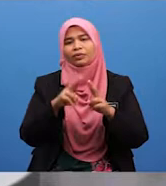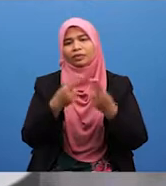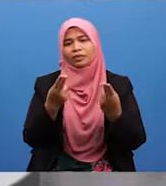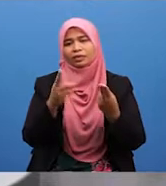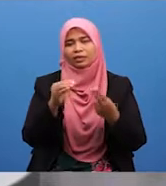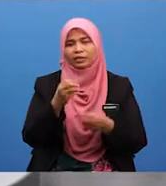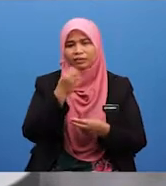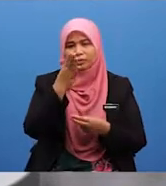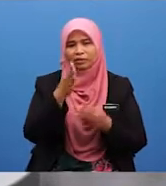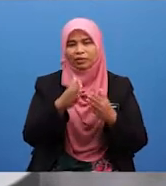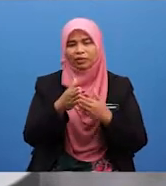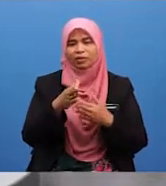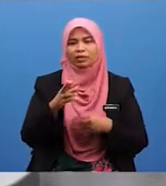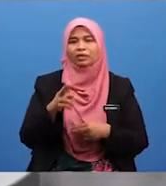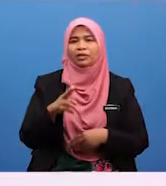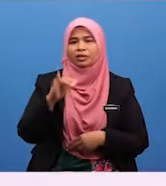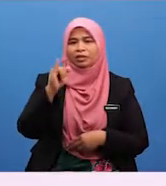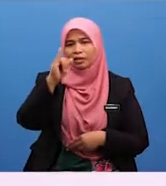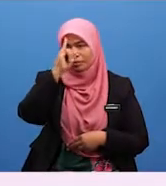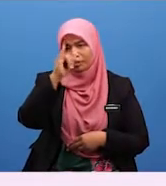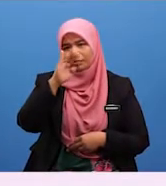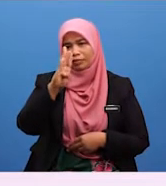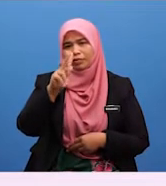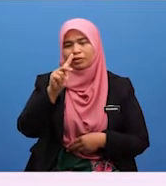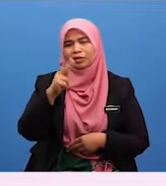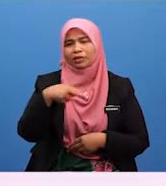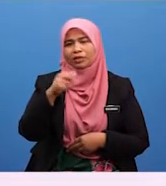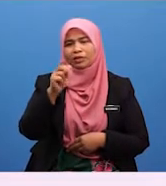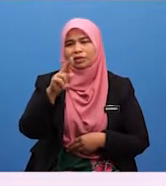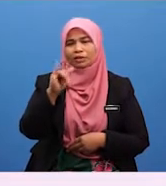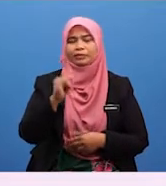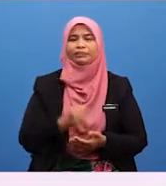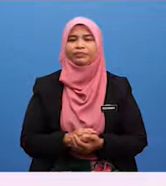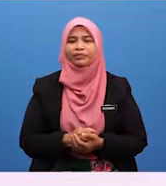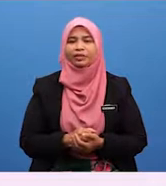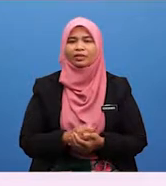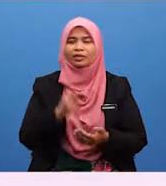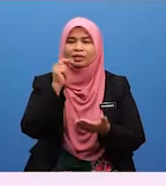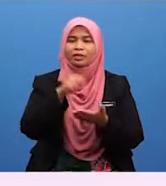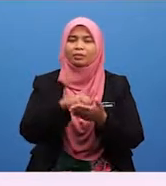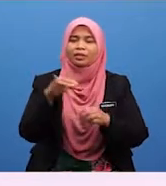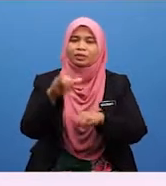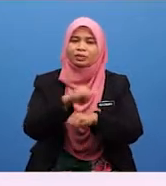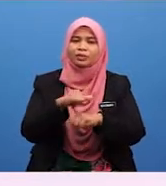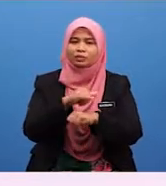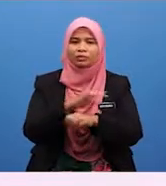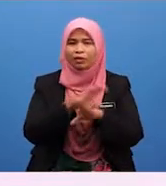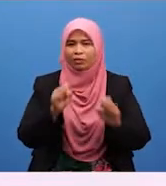diriwayatkan oleh Imam Bukhari menyatakan, nikmat syurga sukar digambarkan oleh